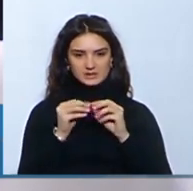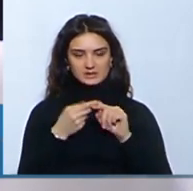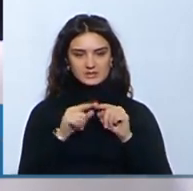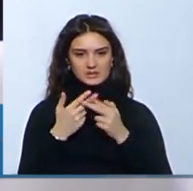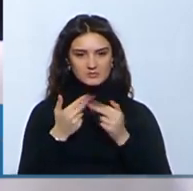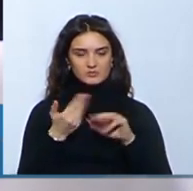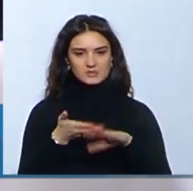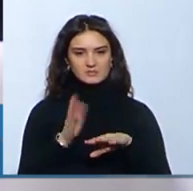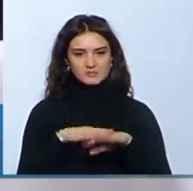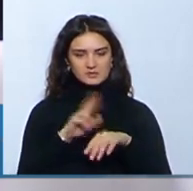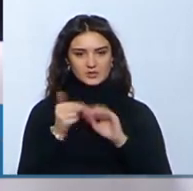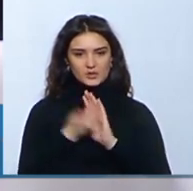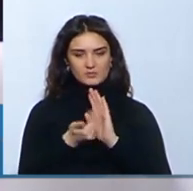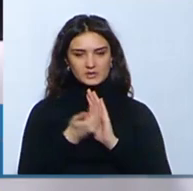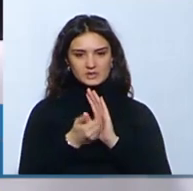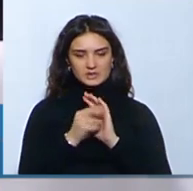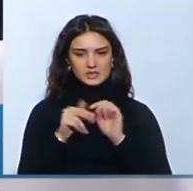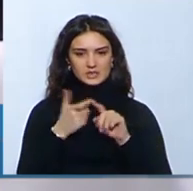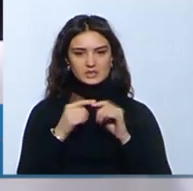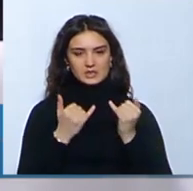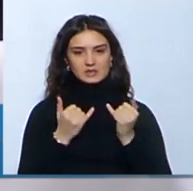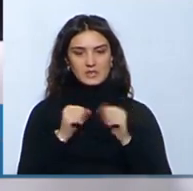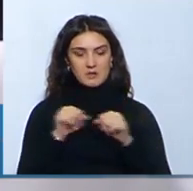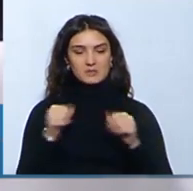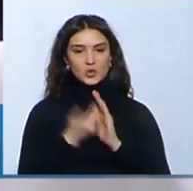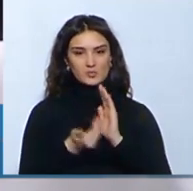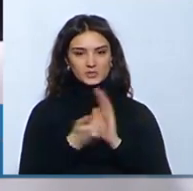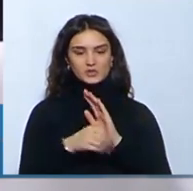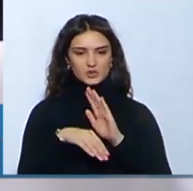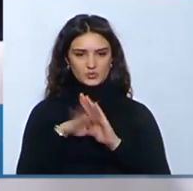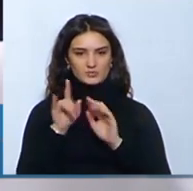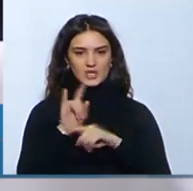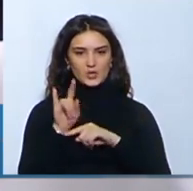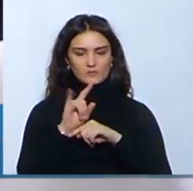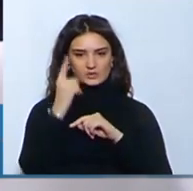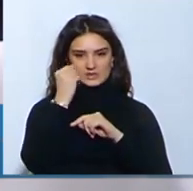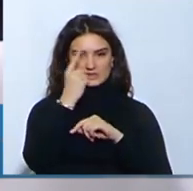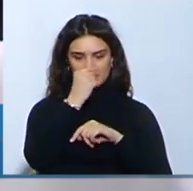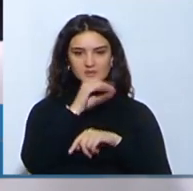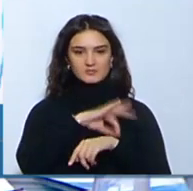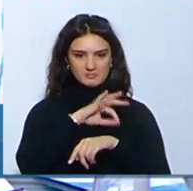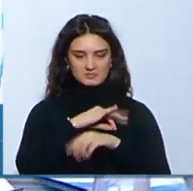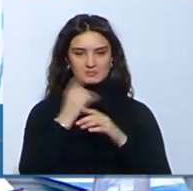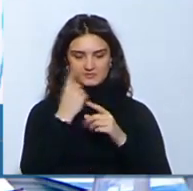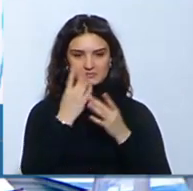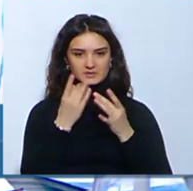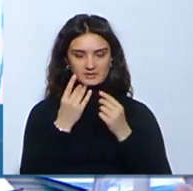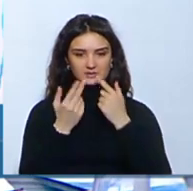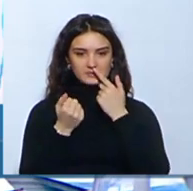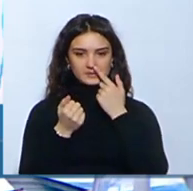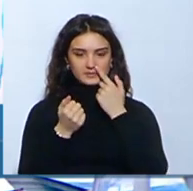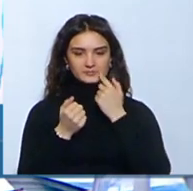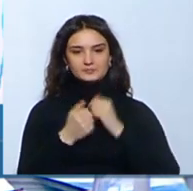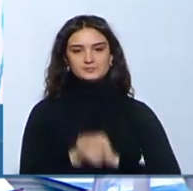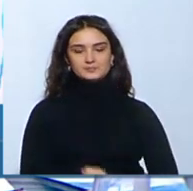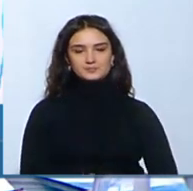საკმაოდ მძაფრდება და ამიტომ რეკომენდაცია და ძალიან თამამი რეკომენდაცია ყოველთვის არის ხელოვნური ცრემლის აქტიური მოხმარება. დატენიანება თვალის, დიახ.